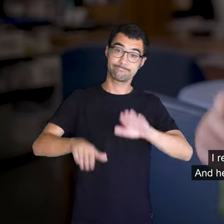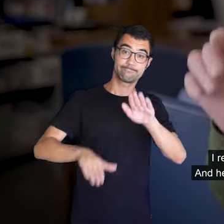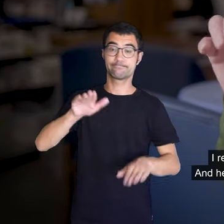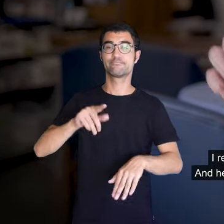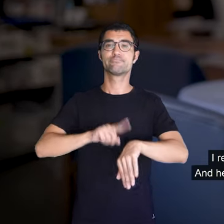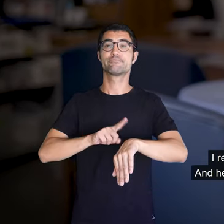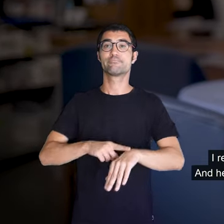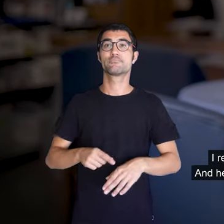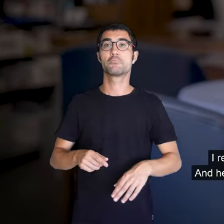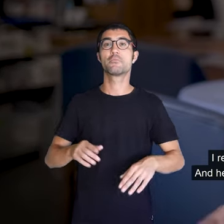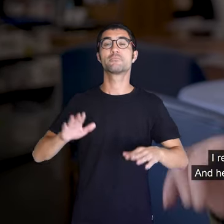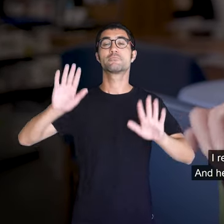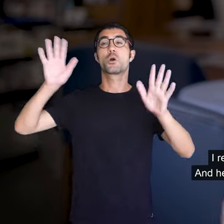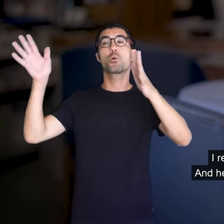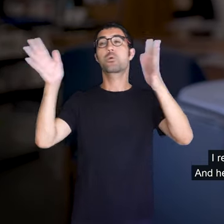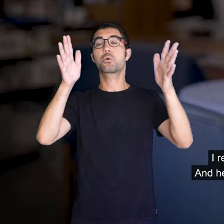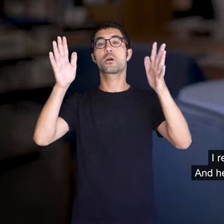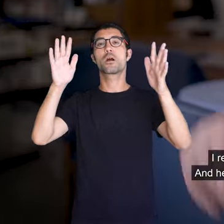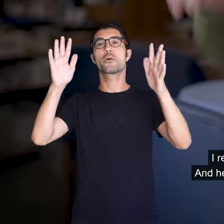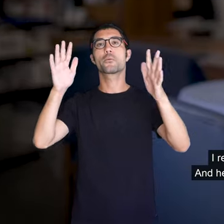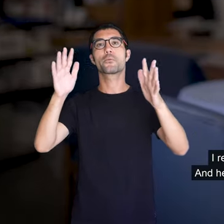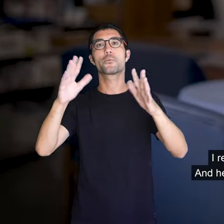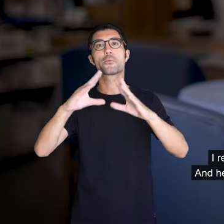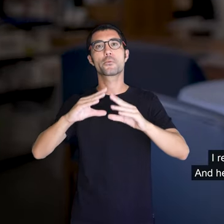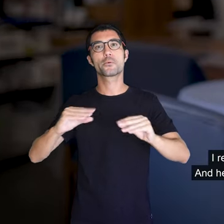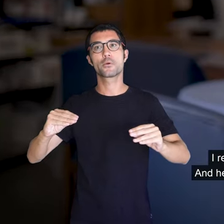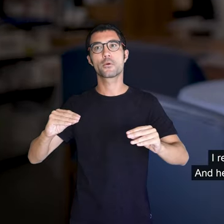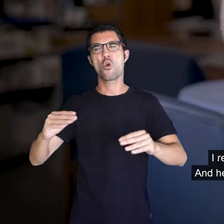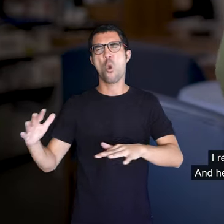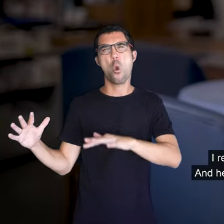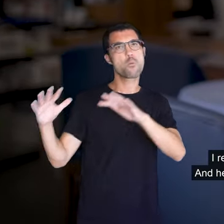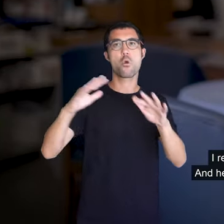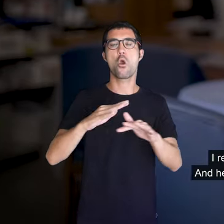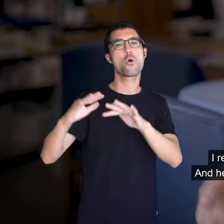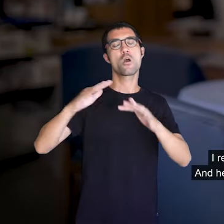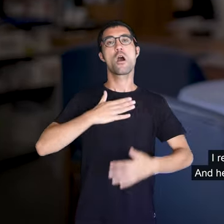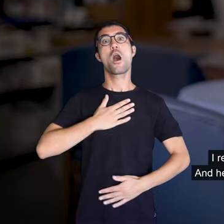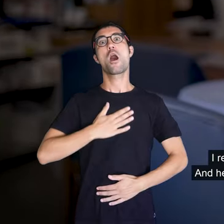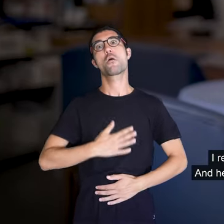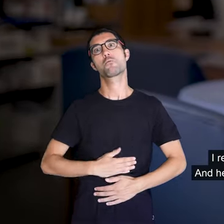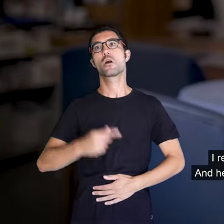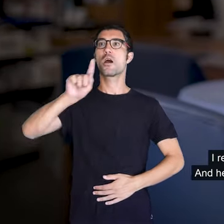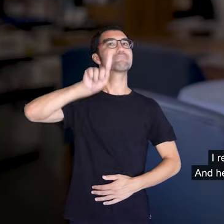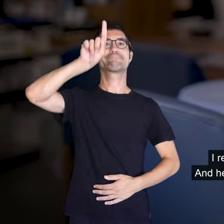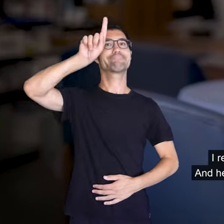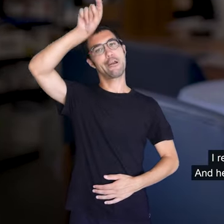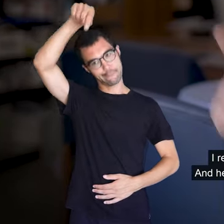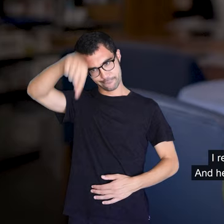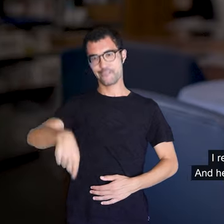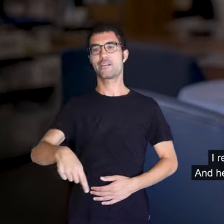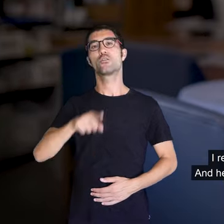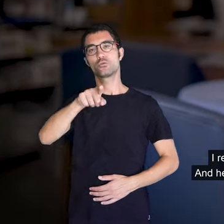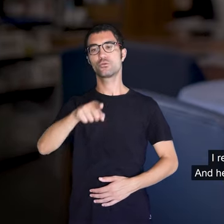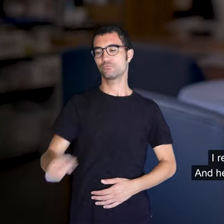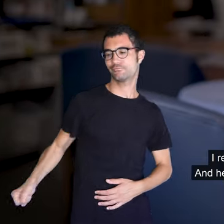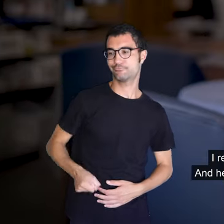I res, més normal que el vent va calmar, una marota, i m'havia dit, em poten estimar?